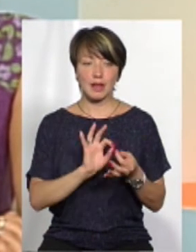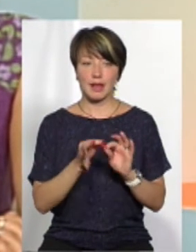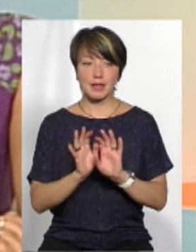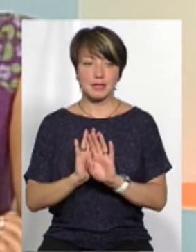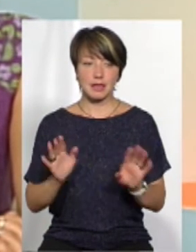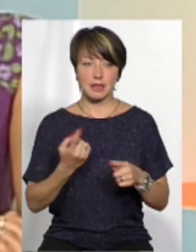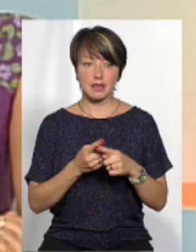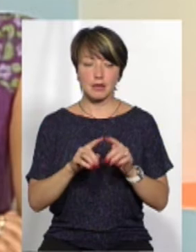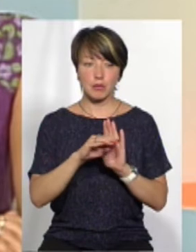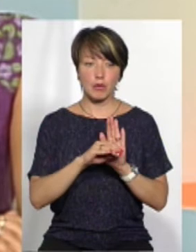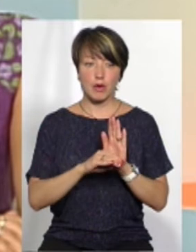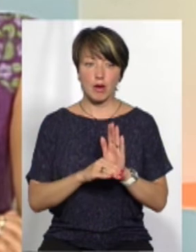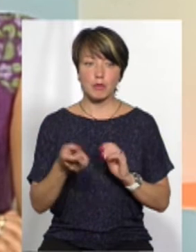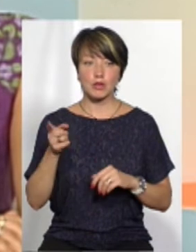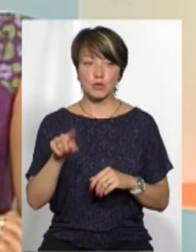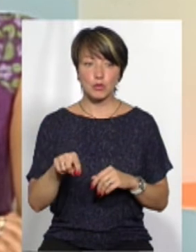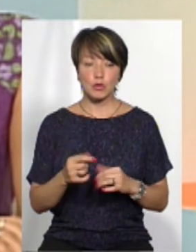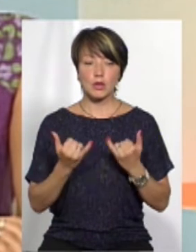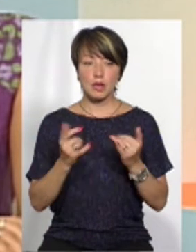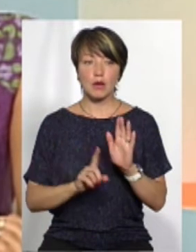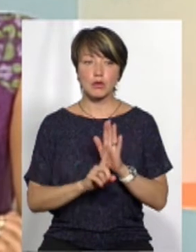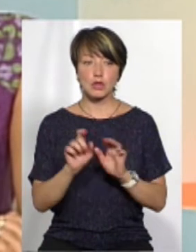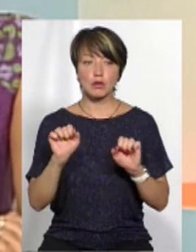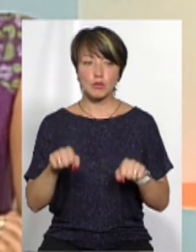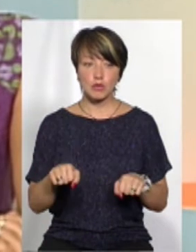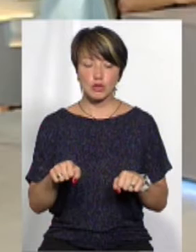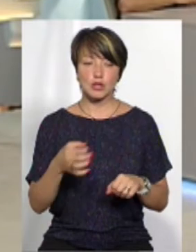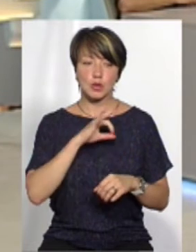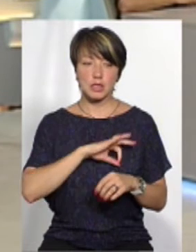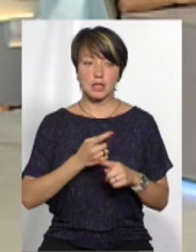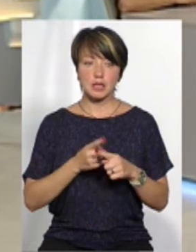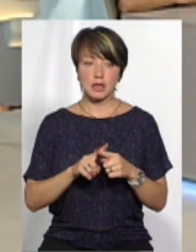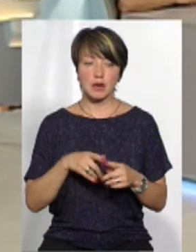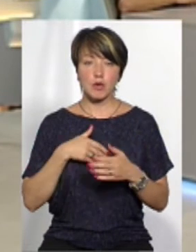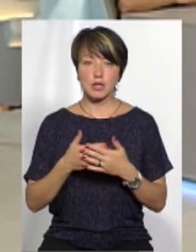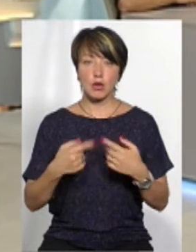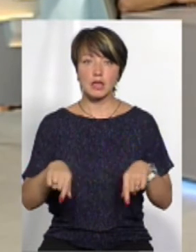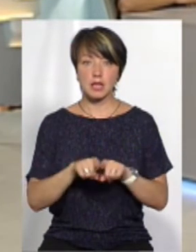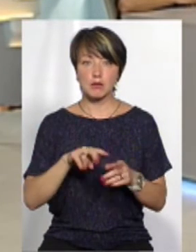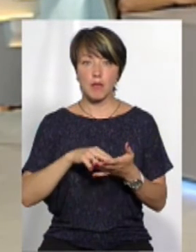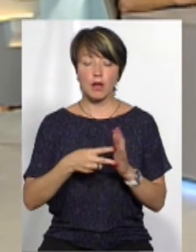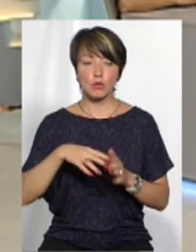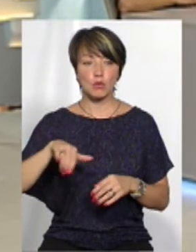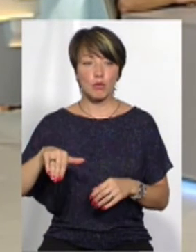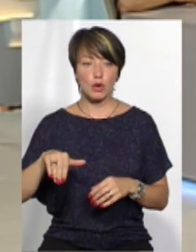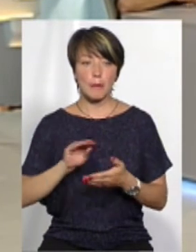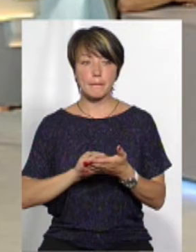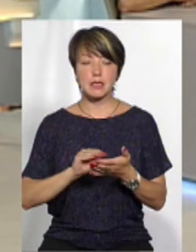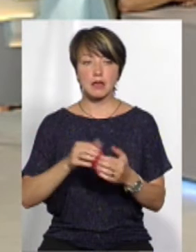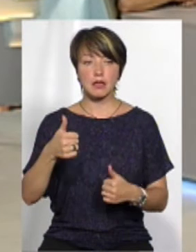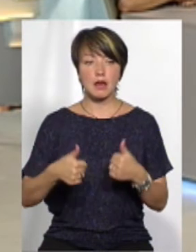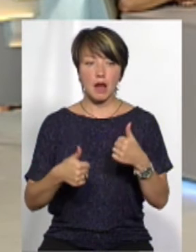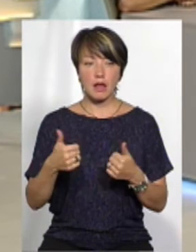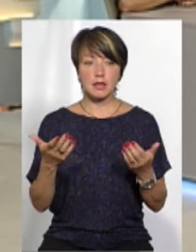складна, ця програма. Тому для початку можна користатися нею. Ну, для тих громадських організацій, які планують потім писати